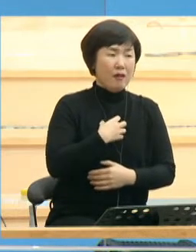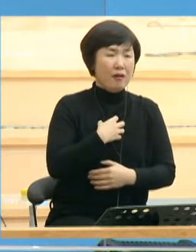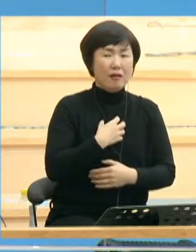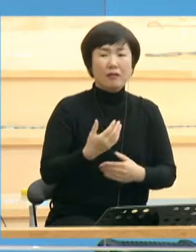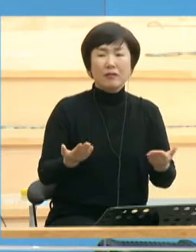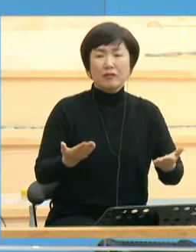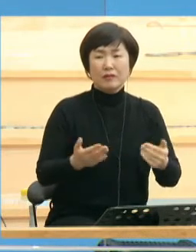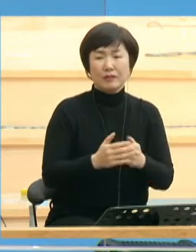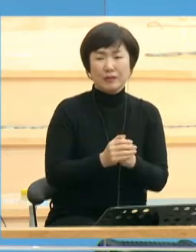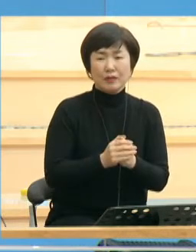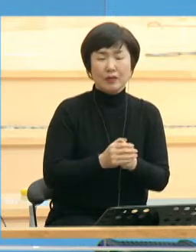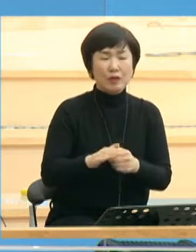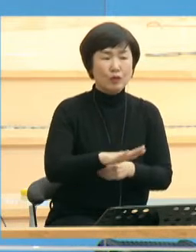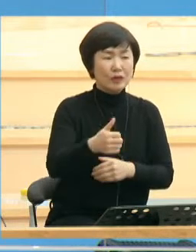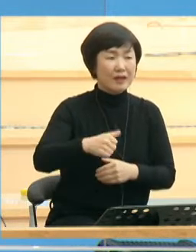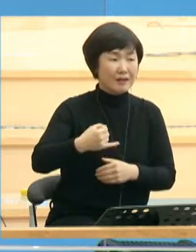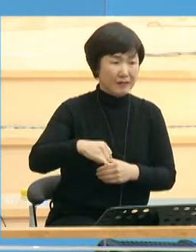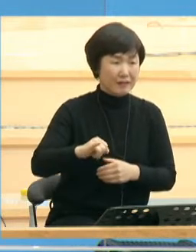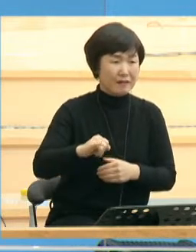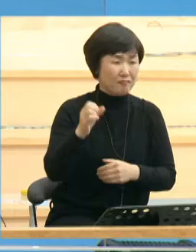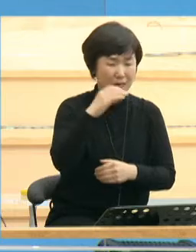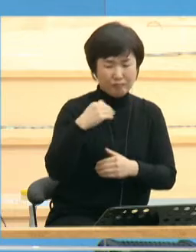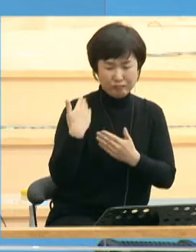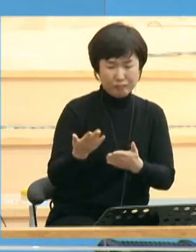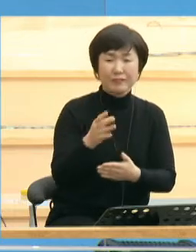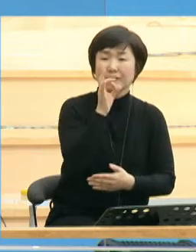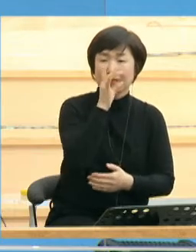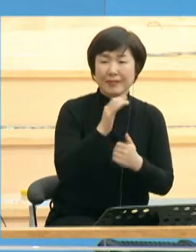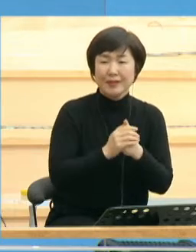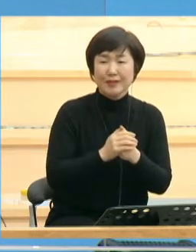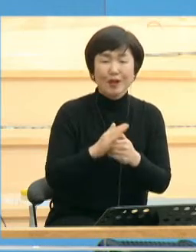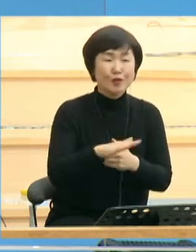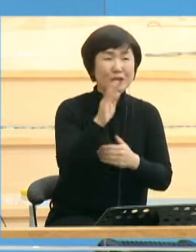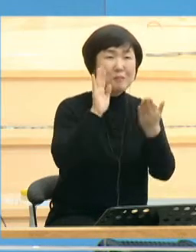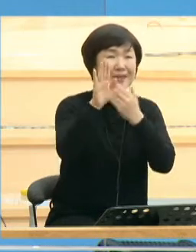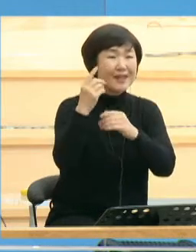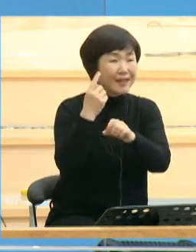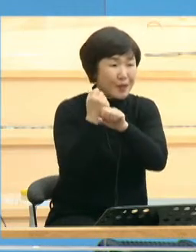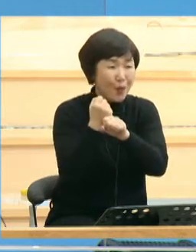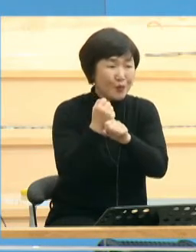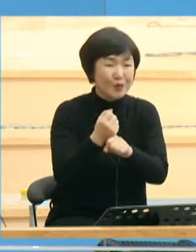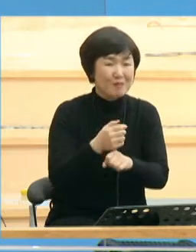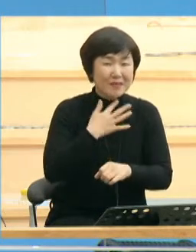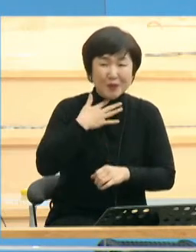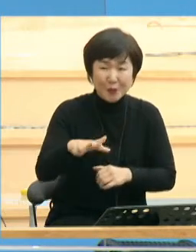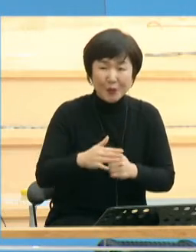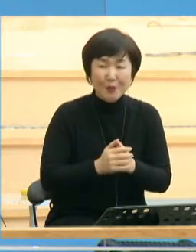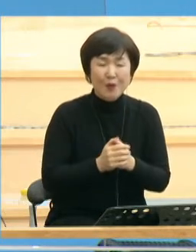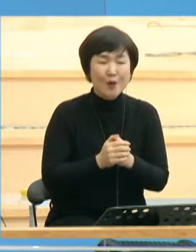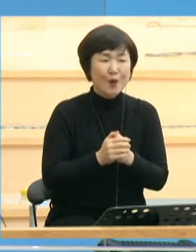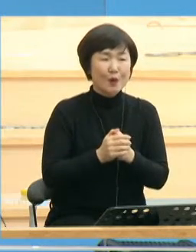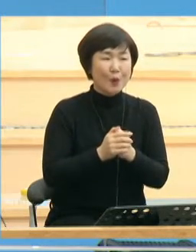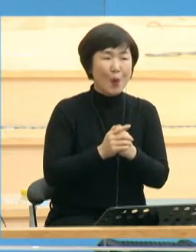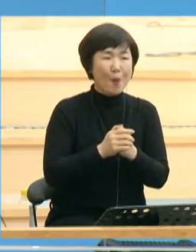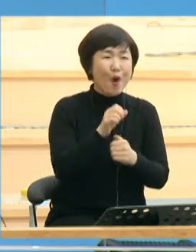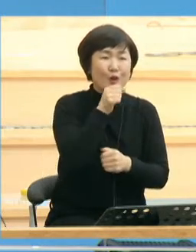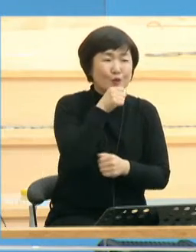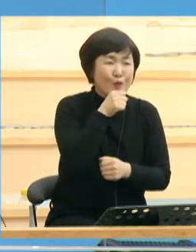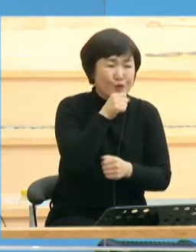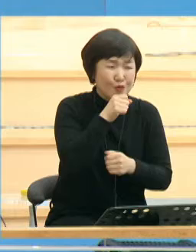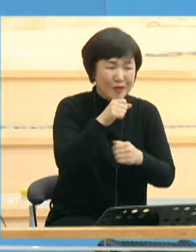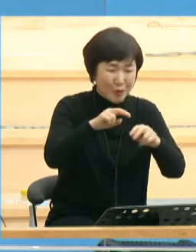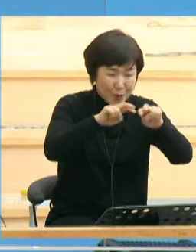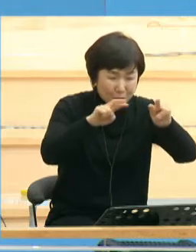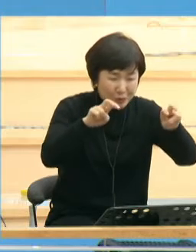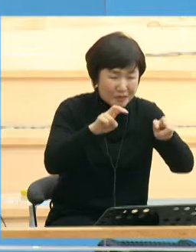자녀들 사실 뭐 저와 여러분이 우리는 뭐 미래 학자도 아니고 뭐 뭐 빗대 있다 분석을 할 수 있는 사람도